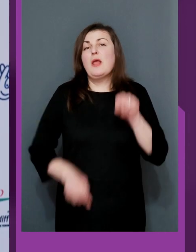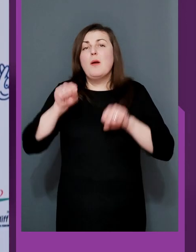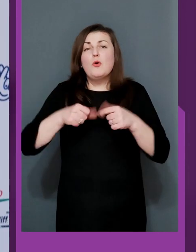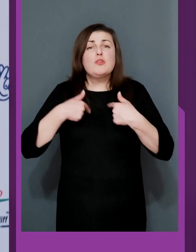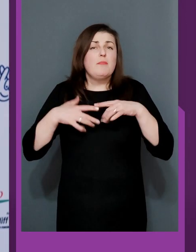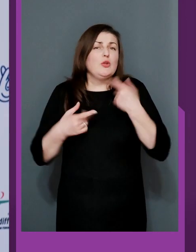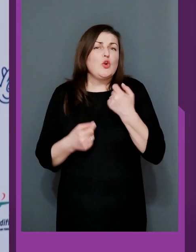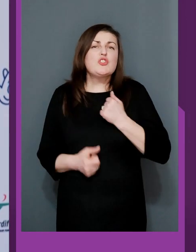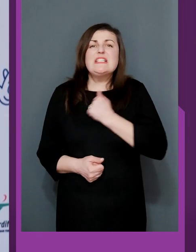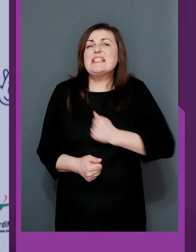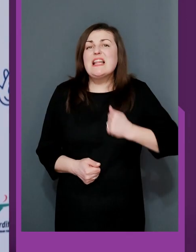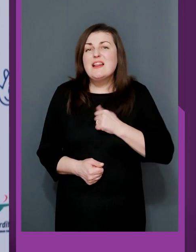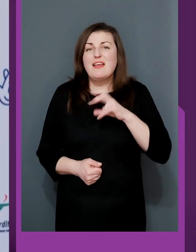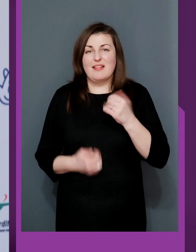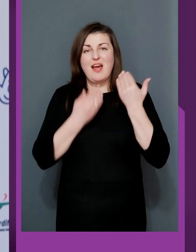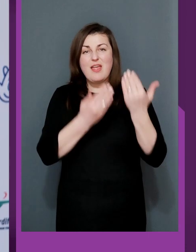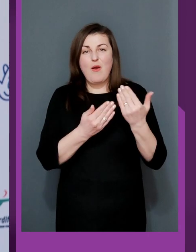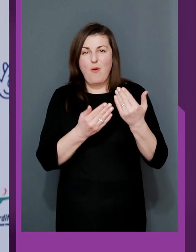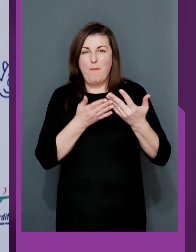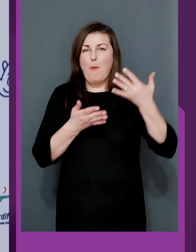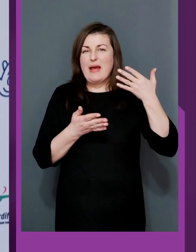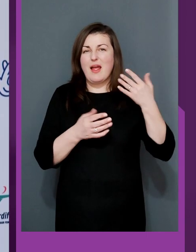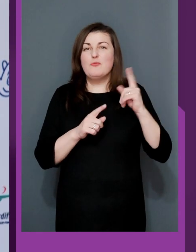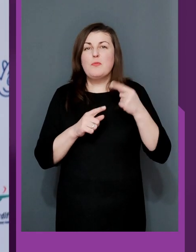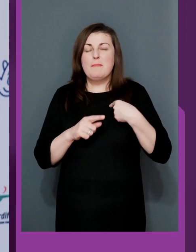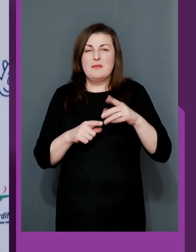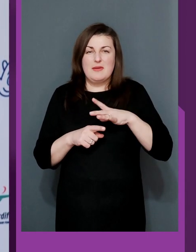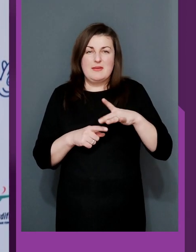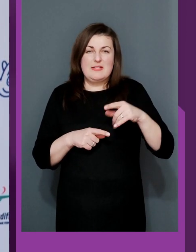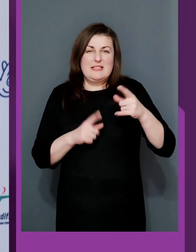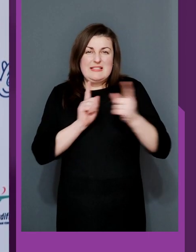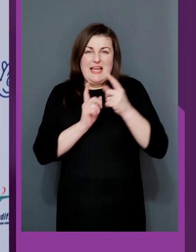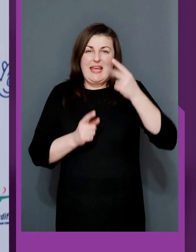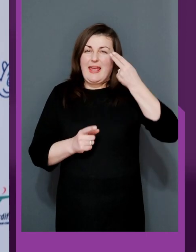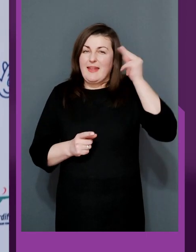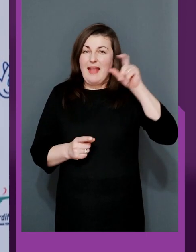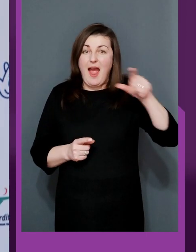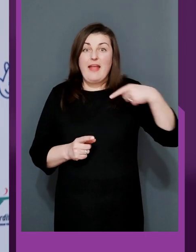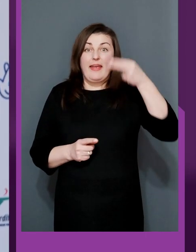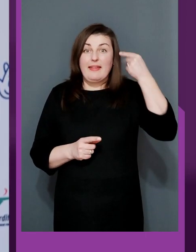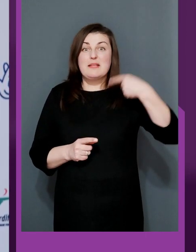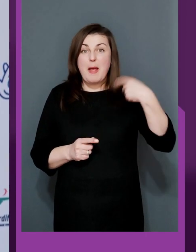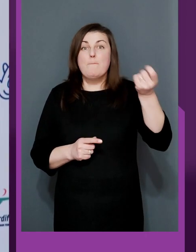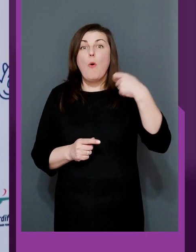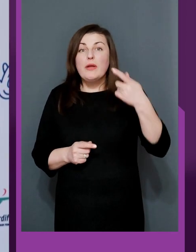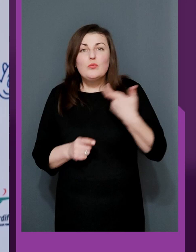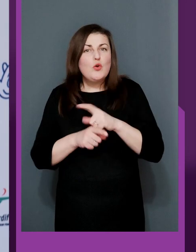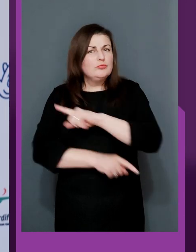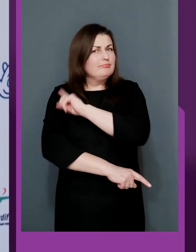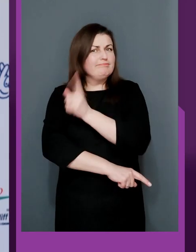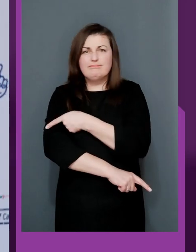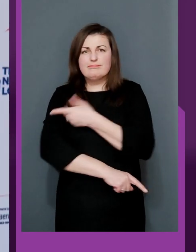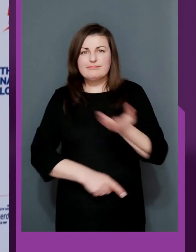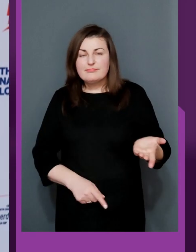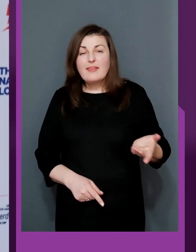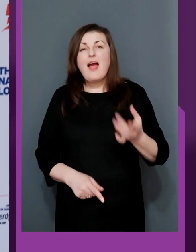Можливо я був трошки злий на його попередника перед цим мене також був китаєць і цей китаєць побив мене досить